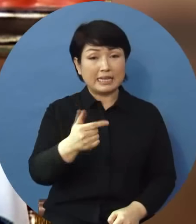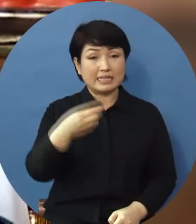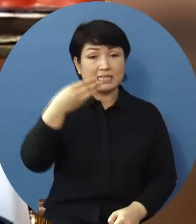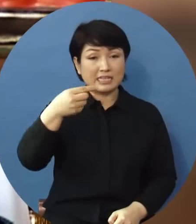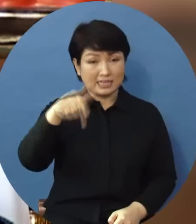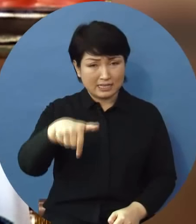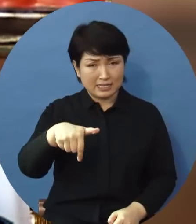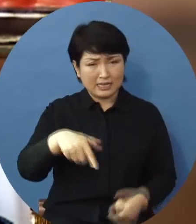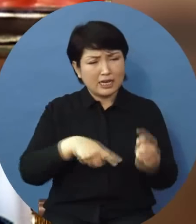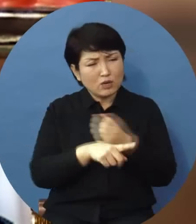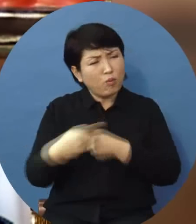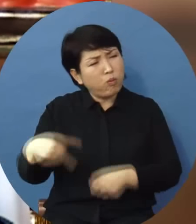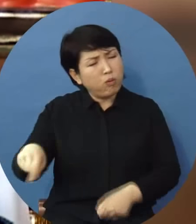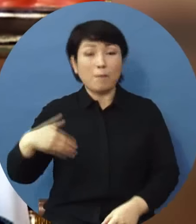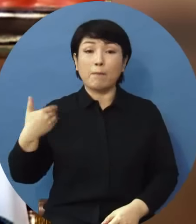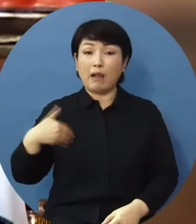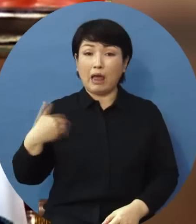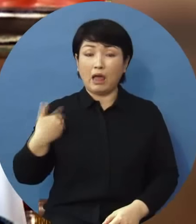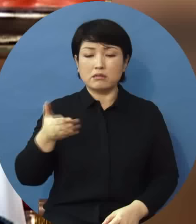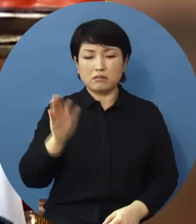도저히 이치를 깨치지 못하다가